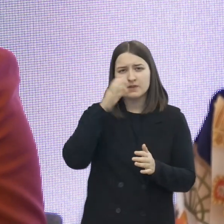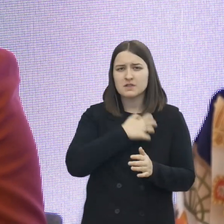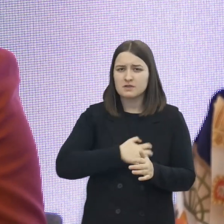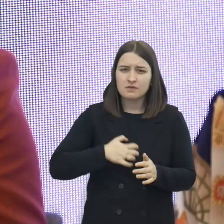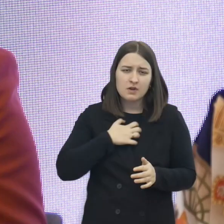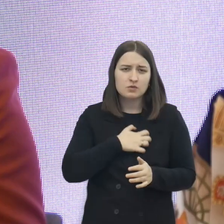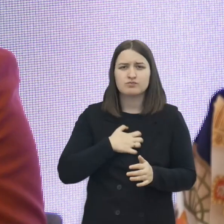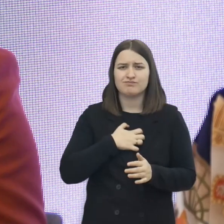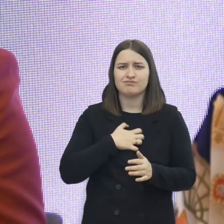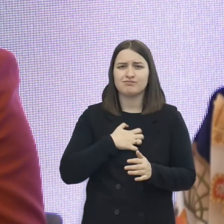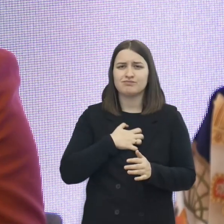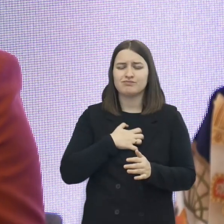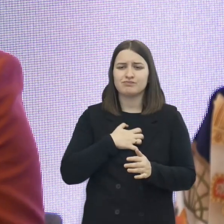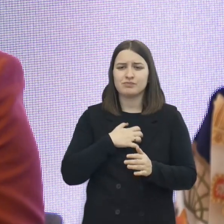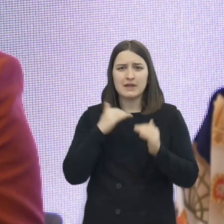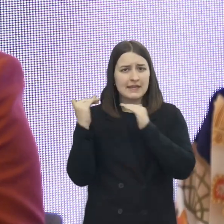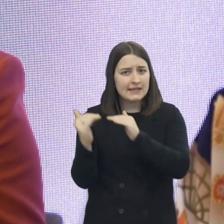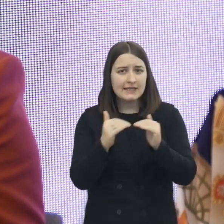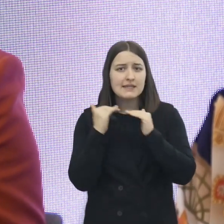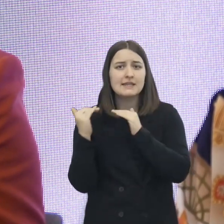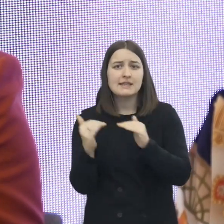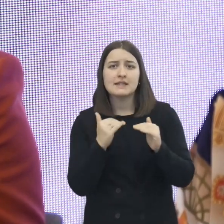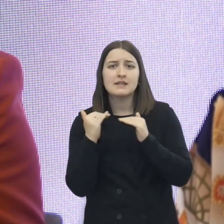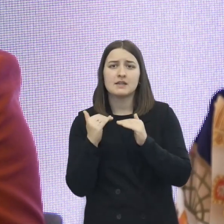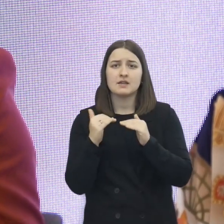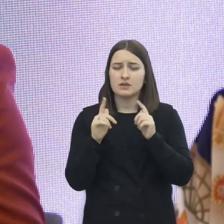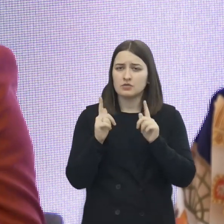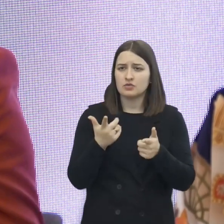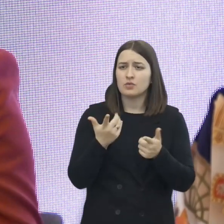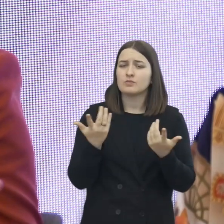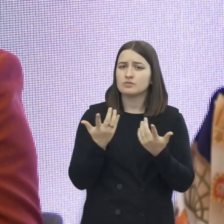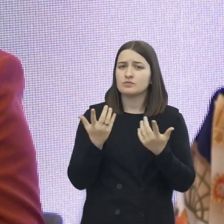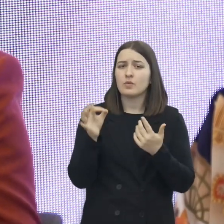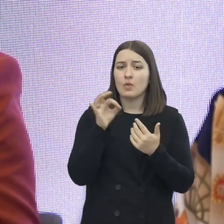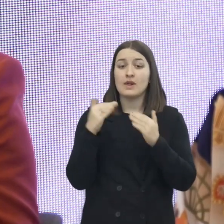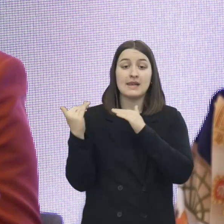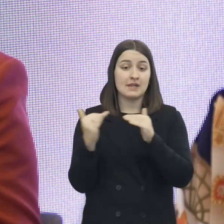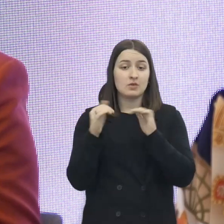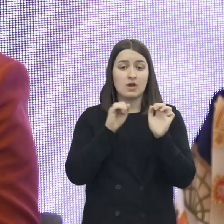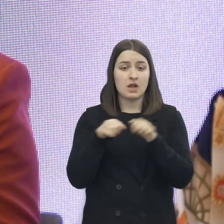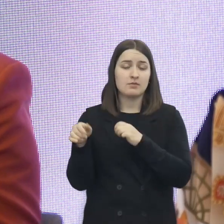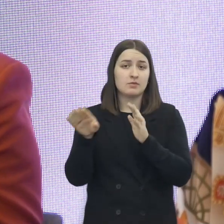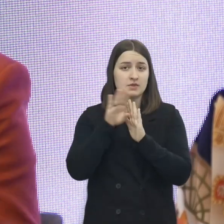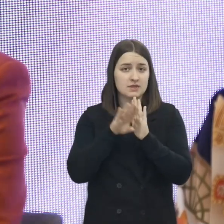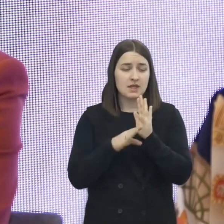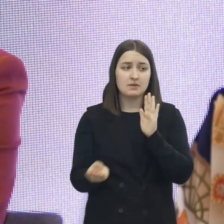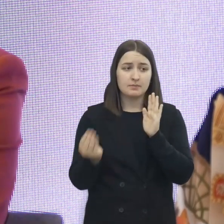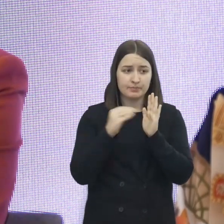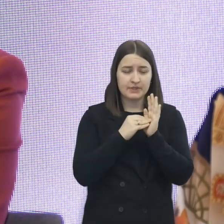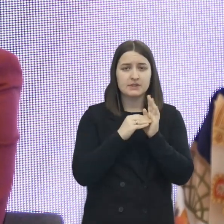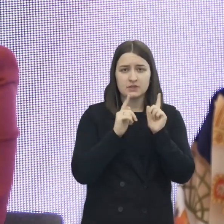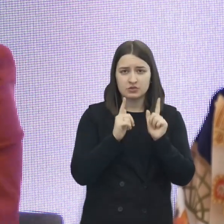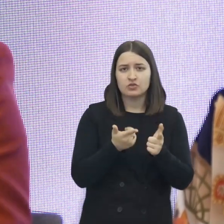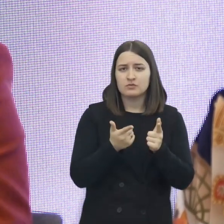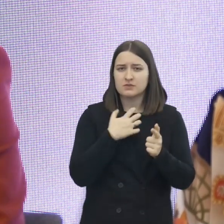pagrindą. Ir tokią apsaugą turi garantuoti ES direktyvos, o lygių galimybių įstatymas yra tas įstatymas, kuriuo